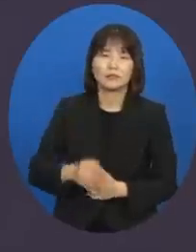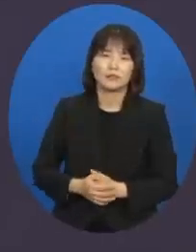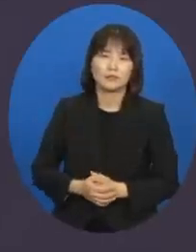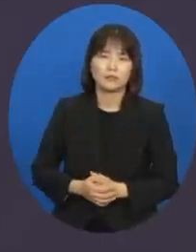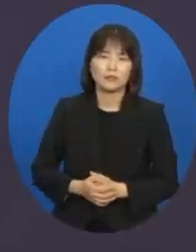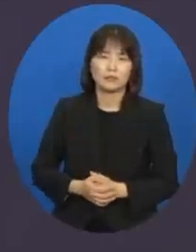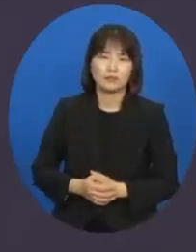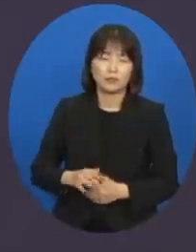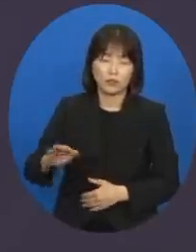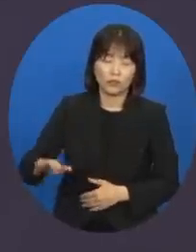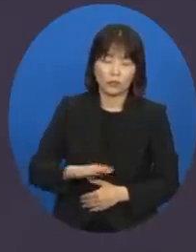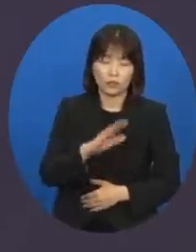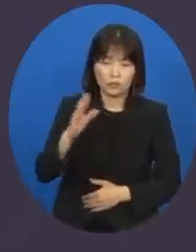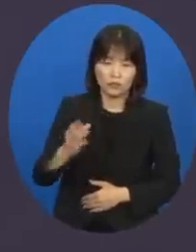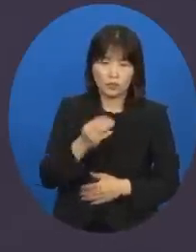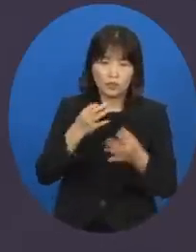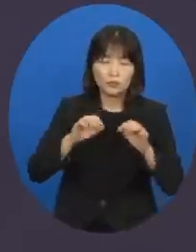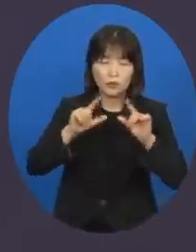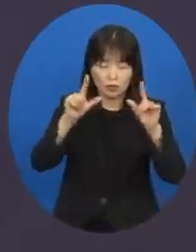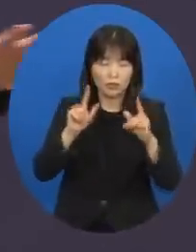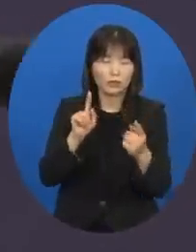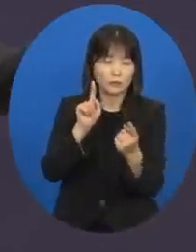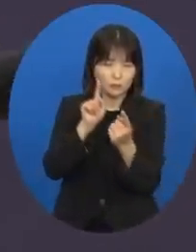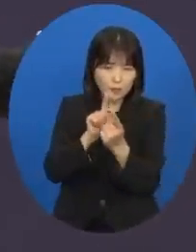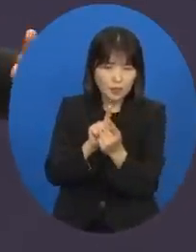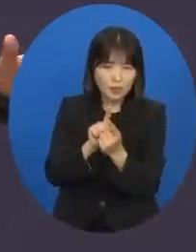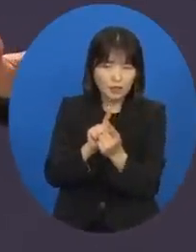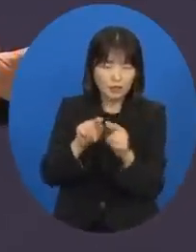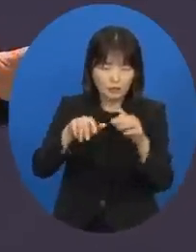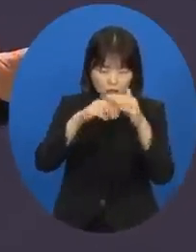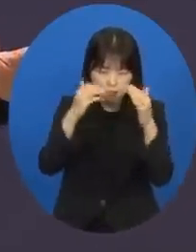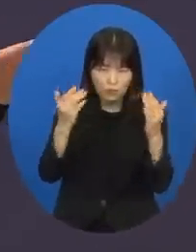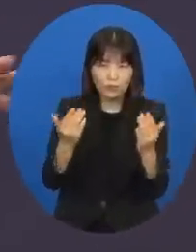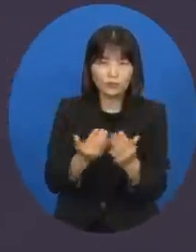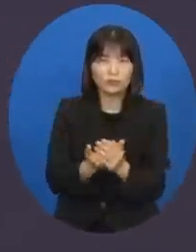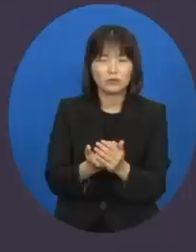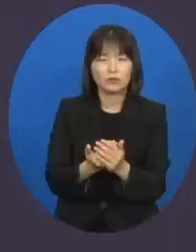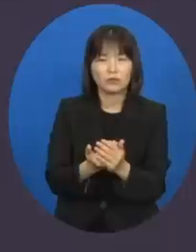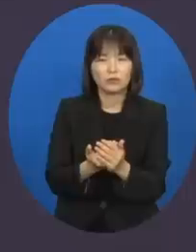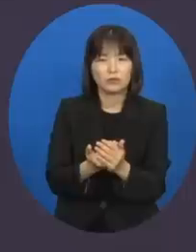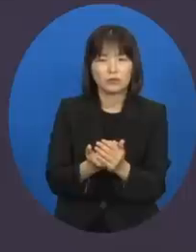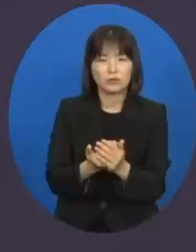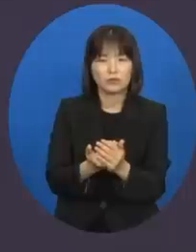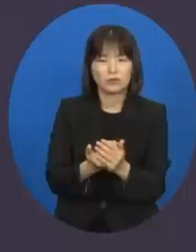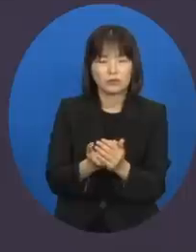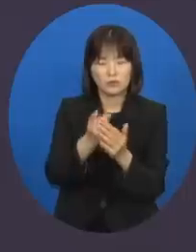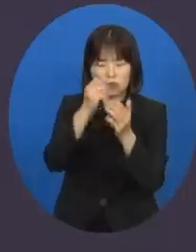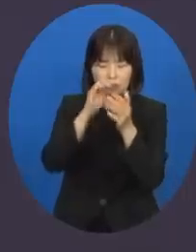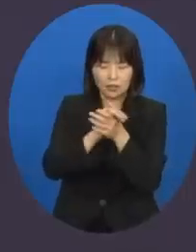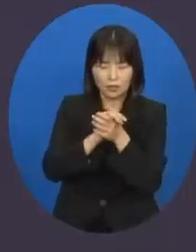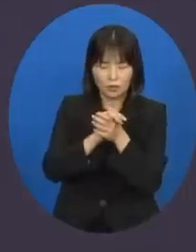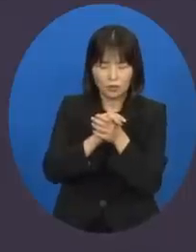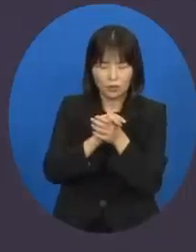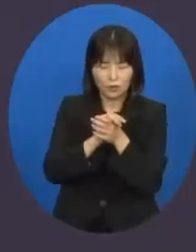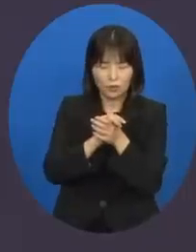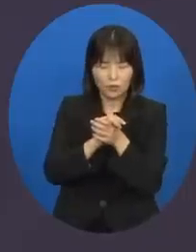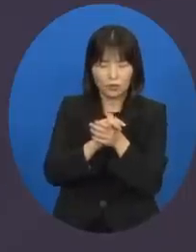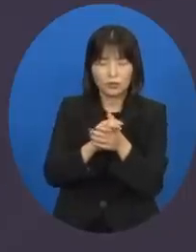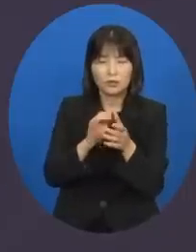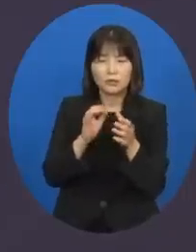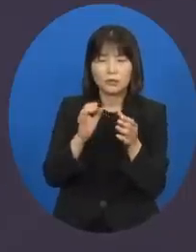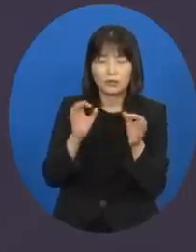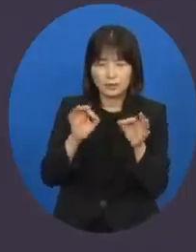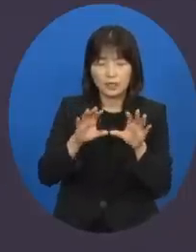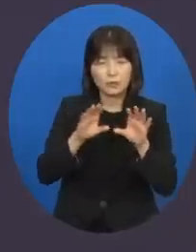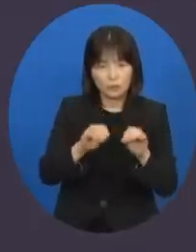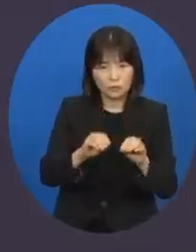우리는 성금요일을 맞이해서 모든 강구를 잠시 내려놓고 이 기도를 드려야 될 것 같아요. 주님, 제